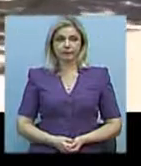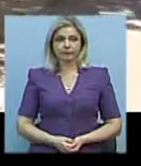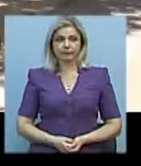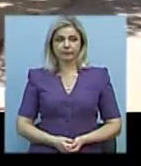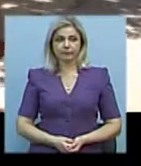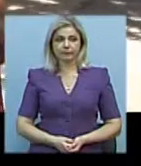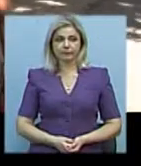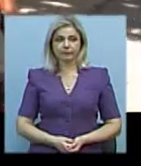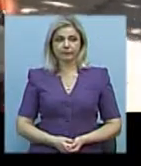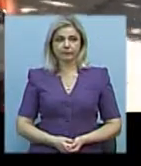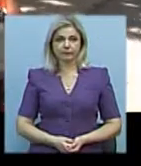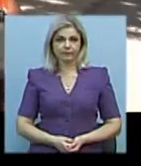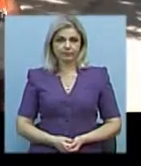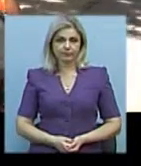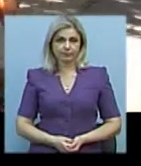девочка.